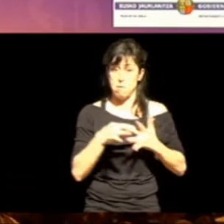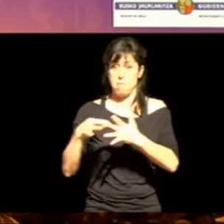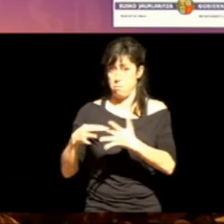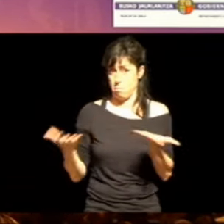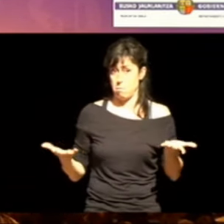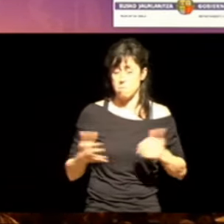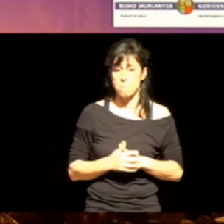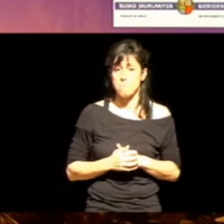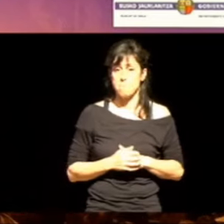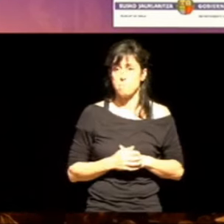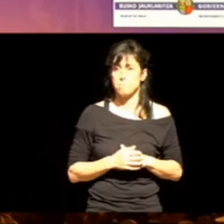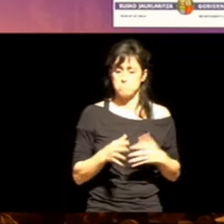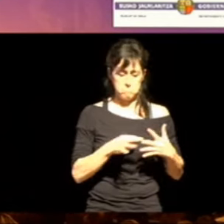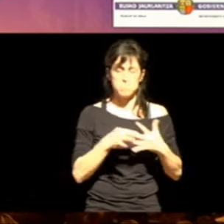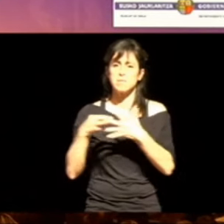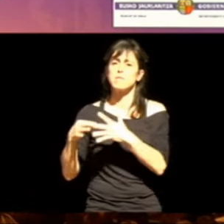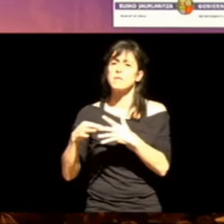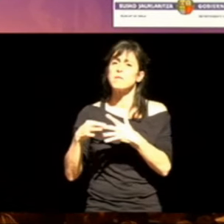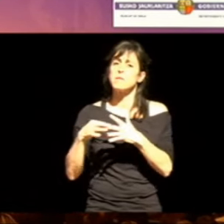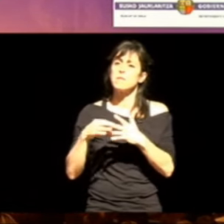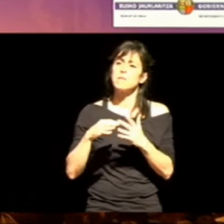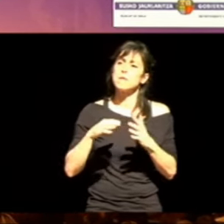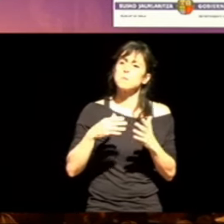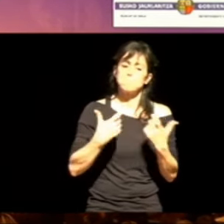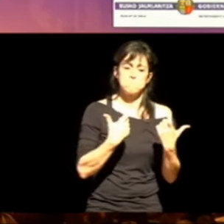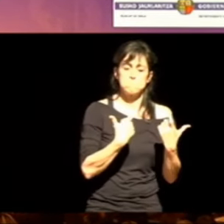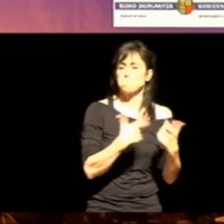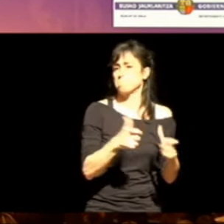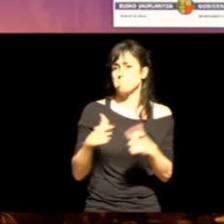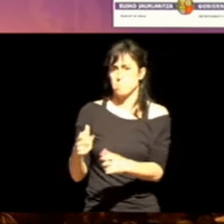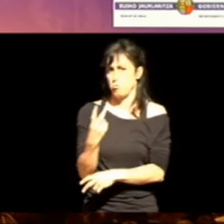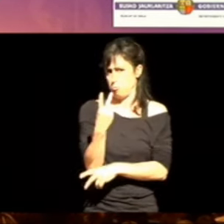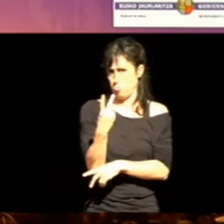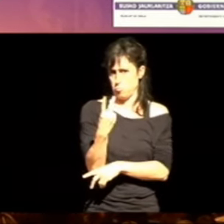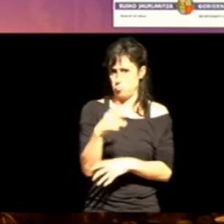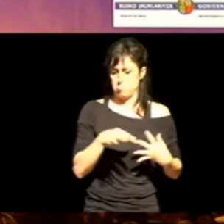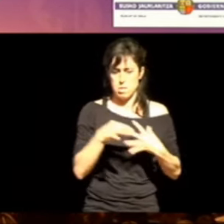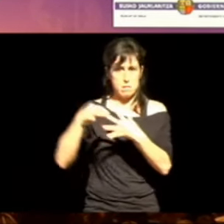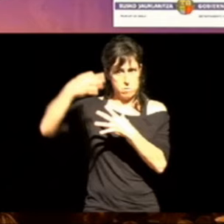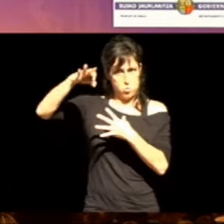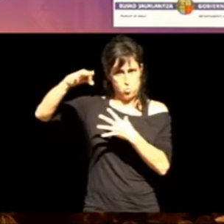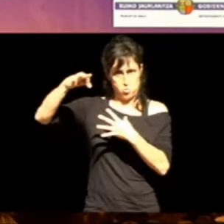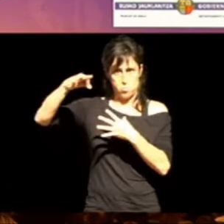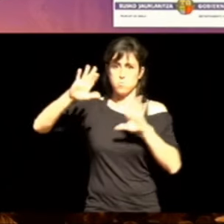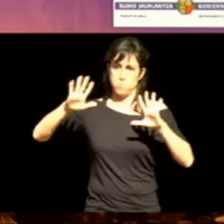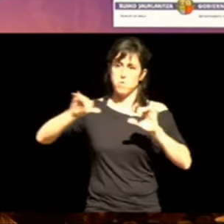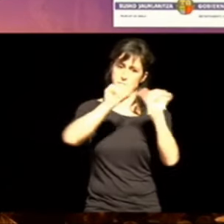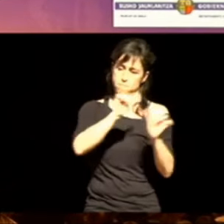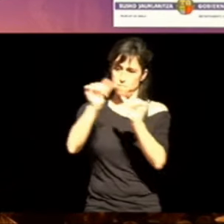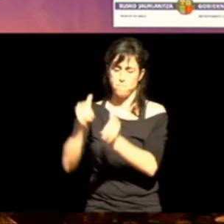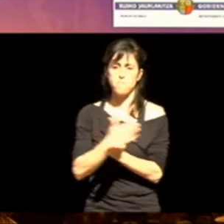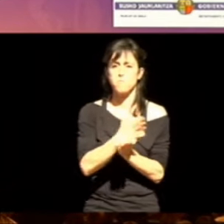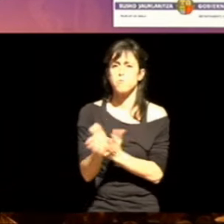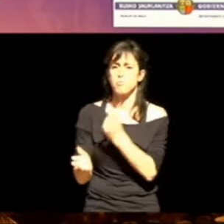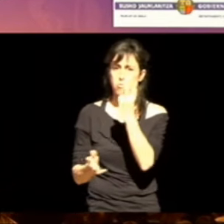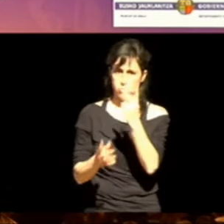Kasu honetan, bi lidergo mota proposatzen dugu, lidergo bakarra da, baina di, bi mota. Ba, lehenengoa da, behatokia, ikastetxeko behatokia egiten